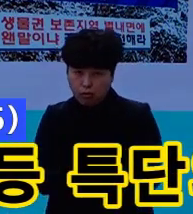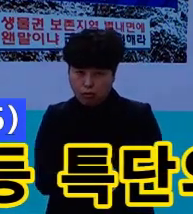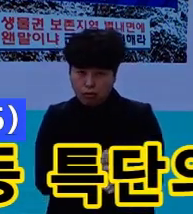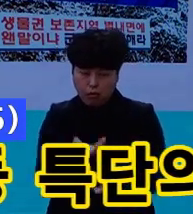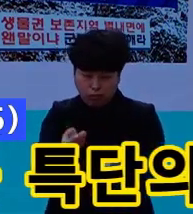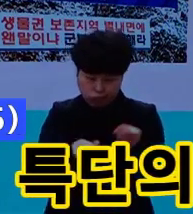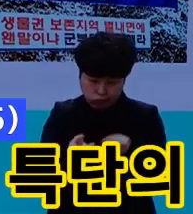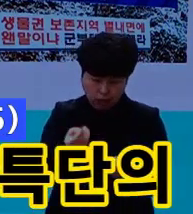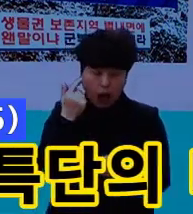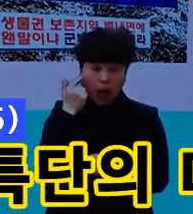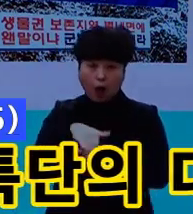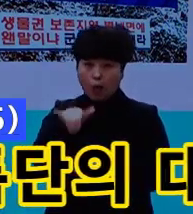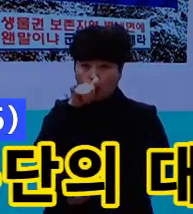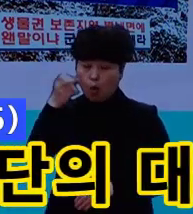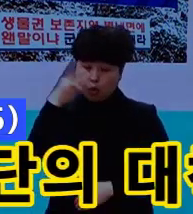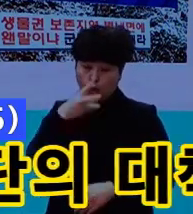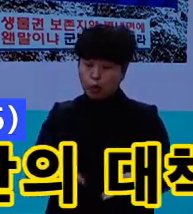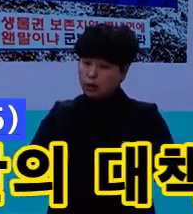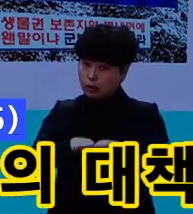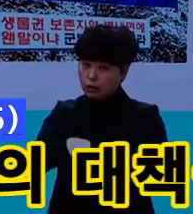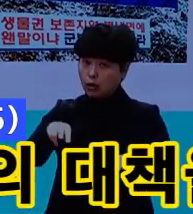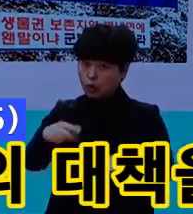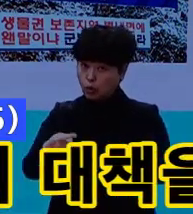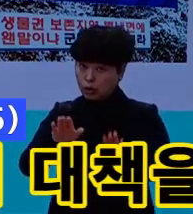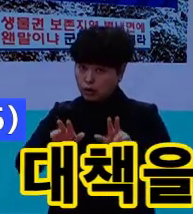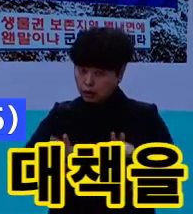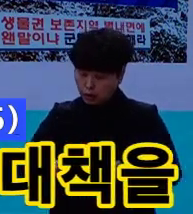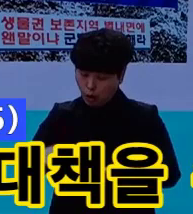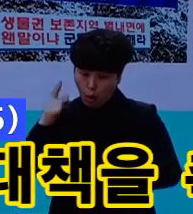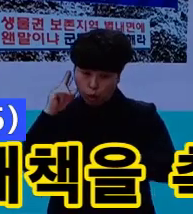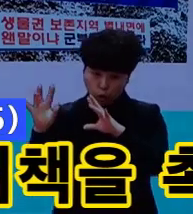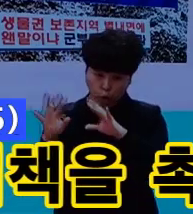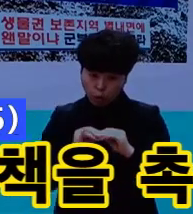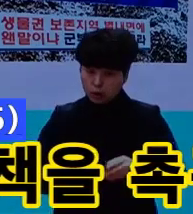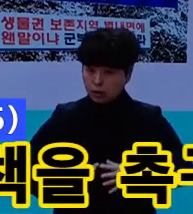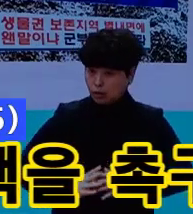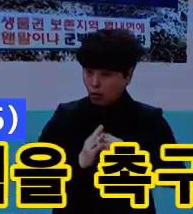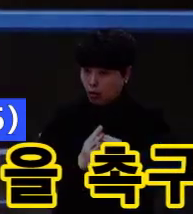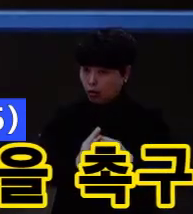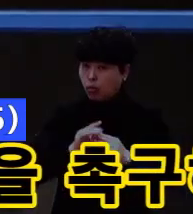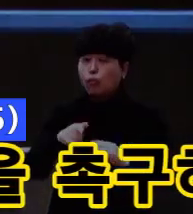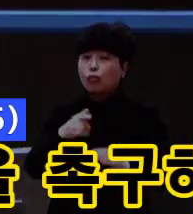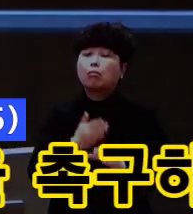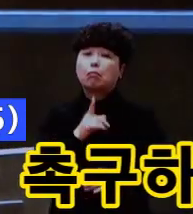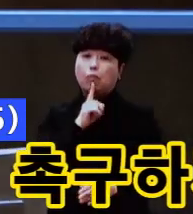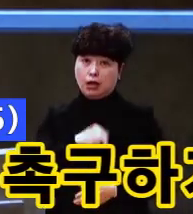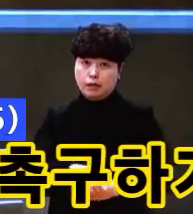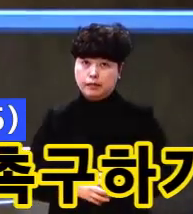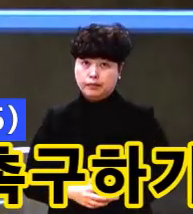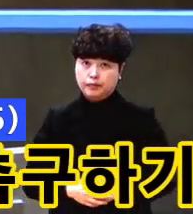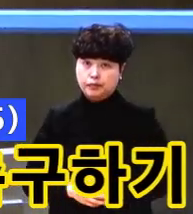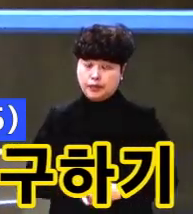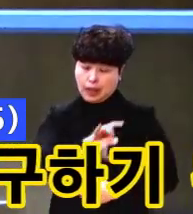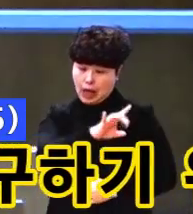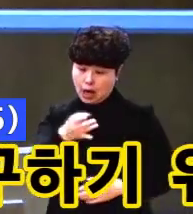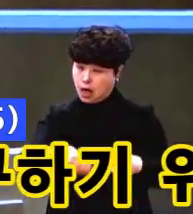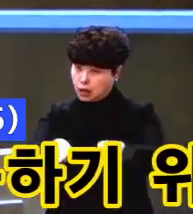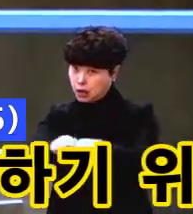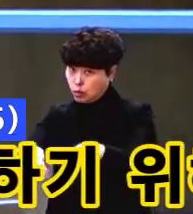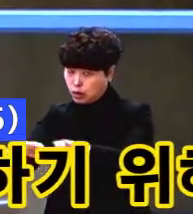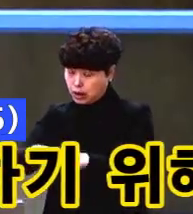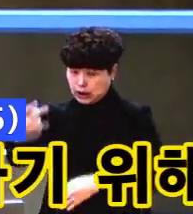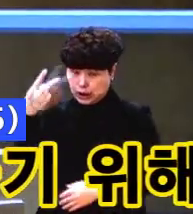예정이고 관련 시설도 21개 동이 건설될 예정이라고 합니다. 사업 기간은